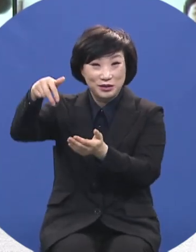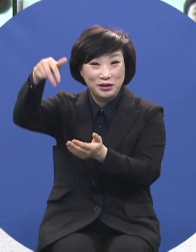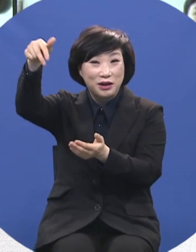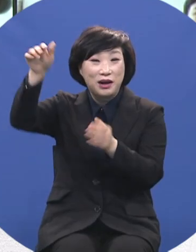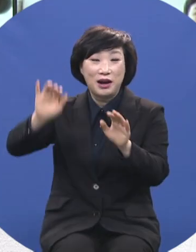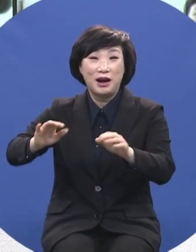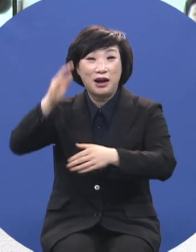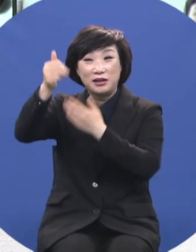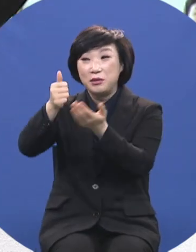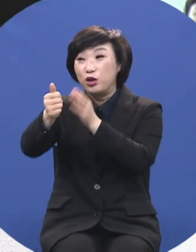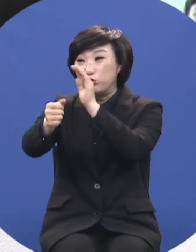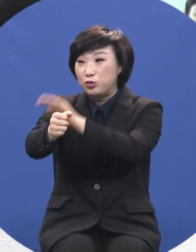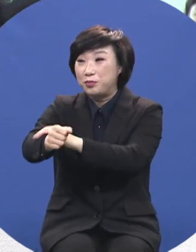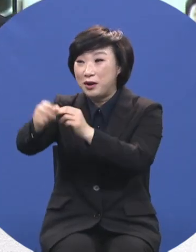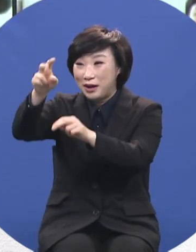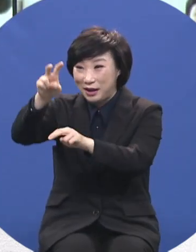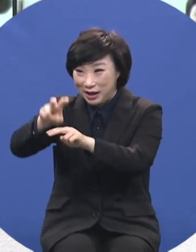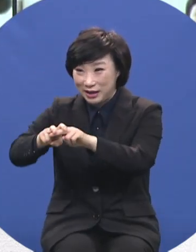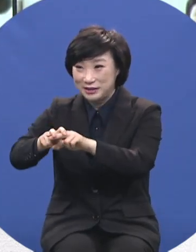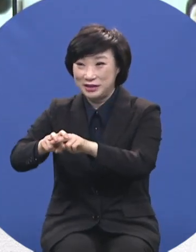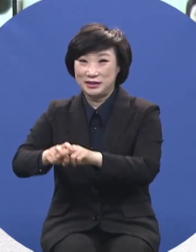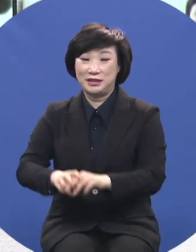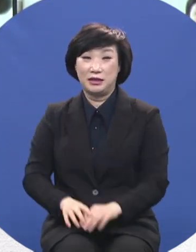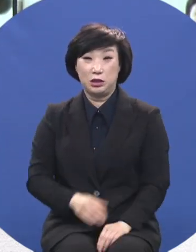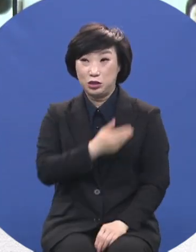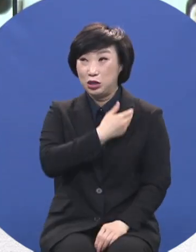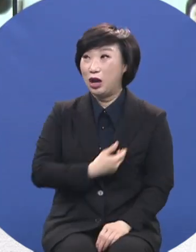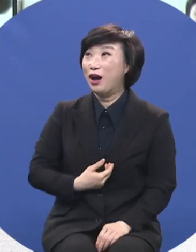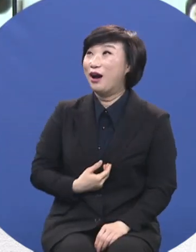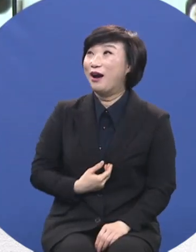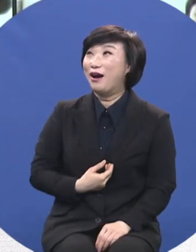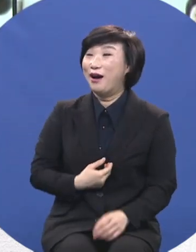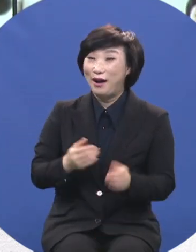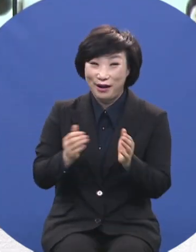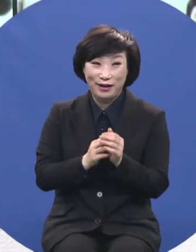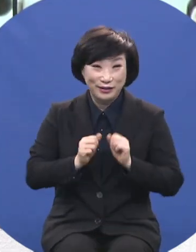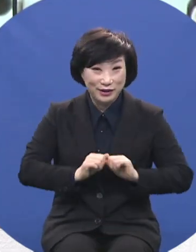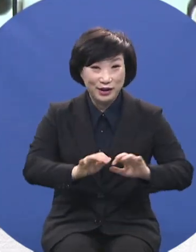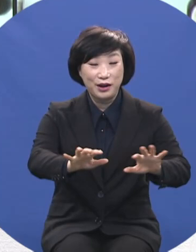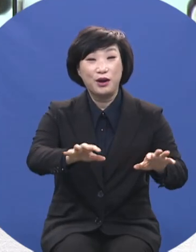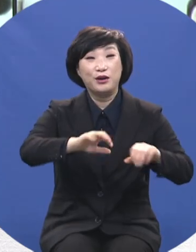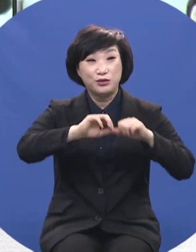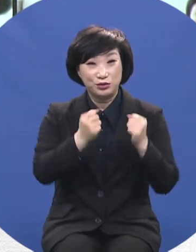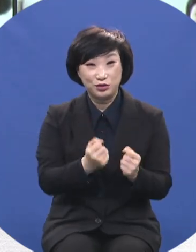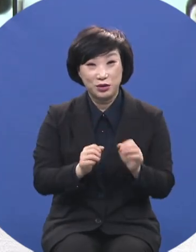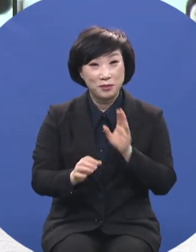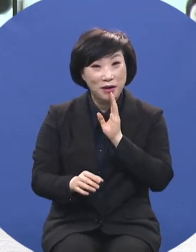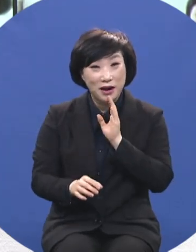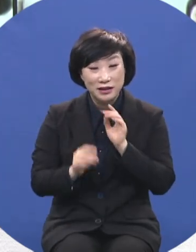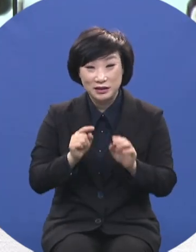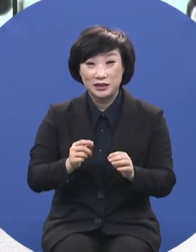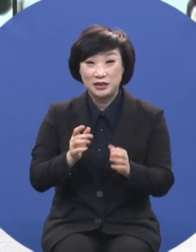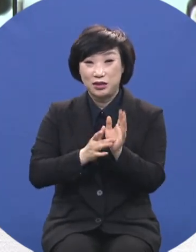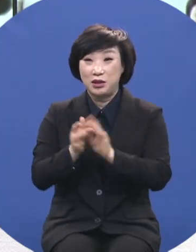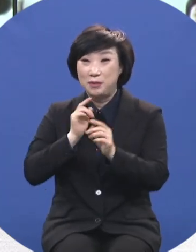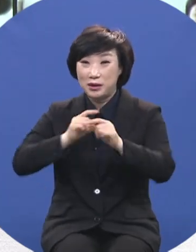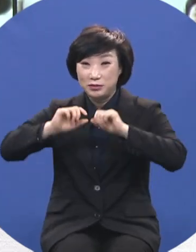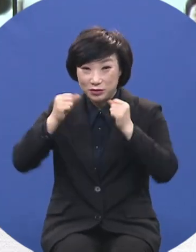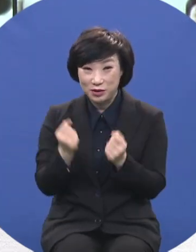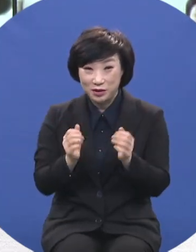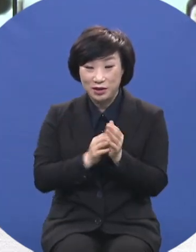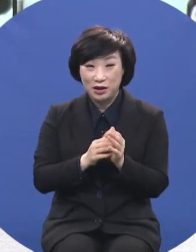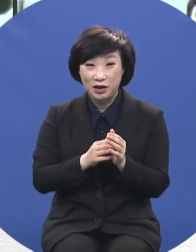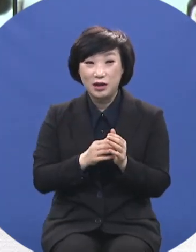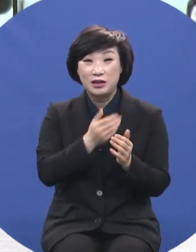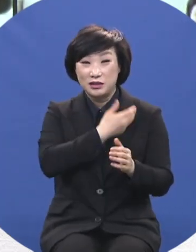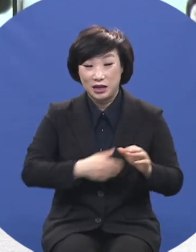올리우사 하나님 우편에 앉아 계십니다. 제자들이 나가 순종했다는 얘기요. 그 말씀을 듣고 제자들이 나가